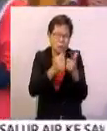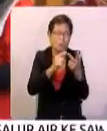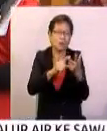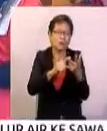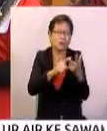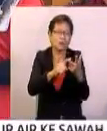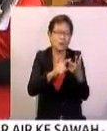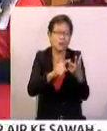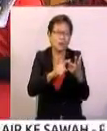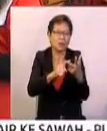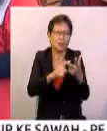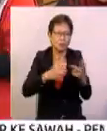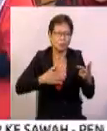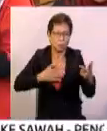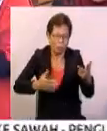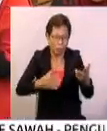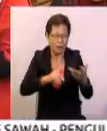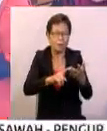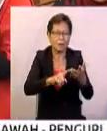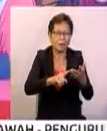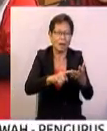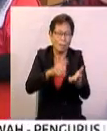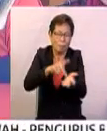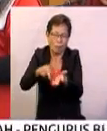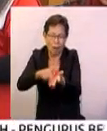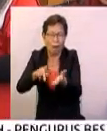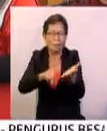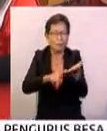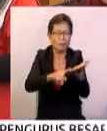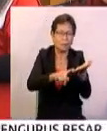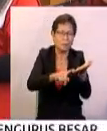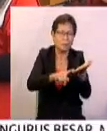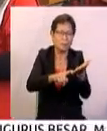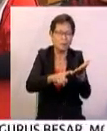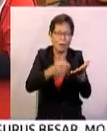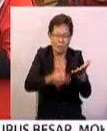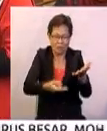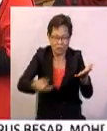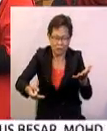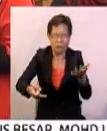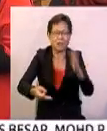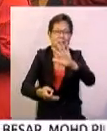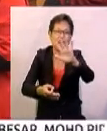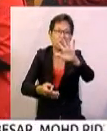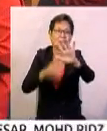domain kesukarelaan, domain perbelanjaan dan domain fasiliti.